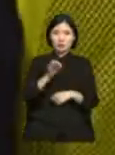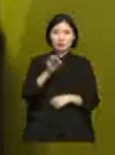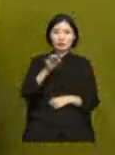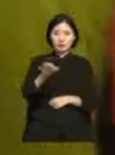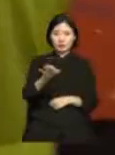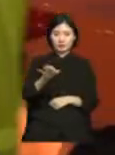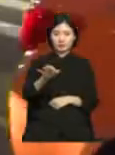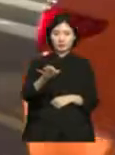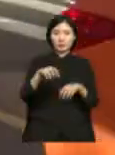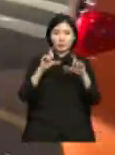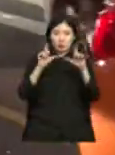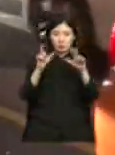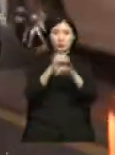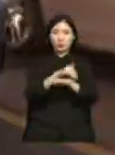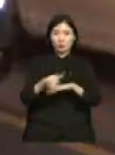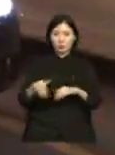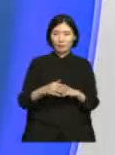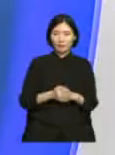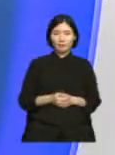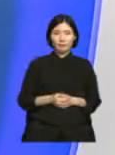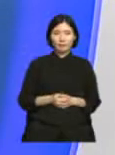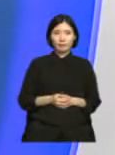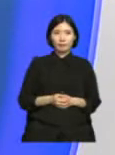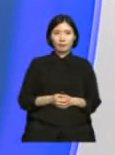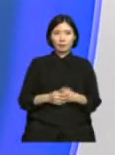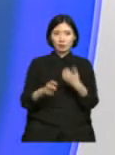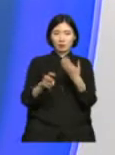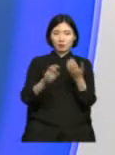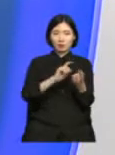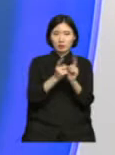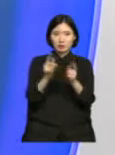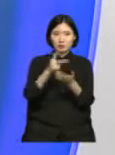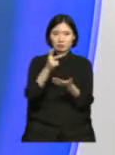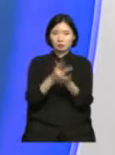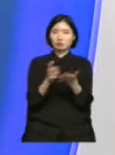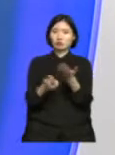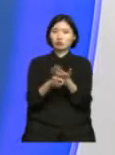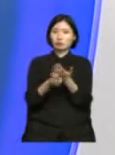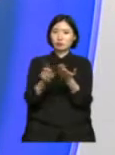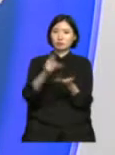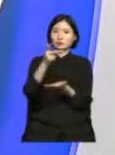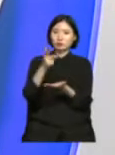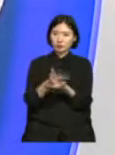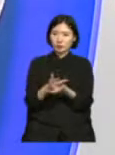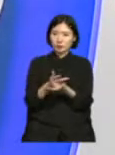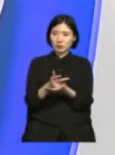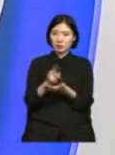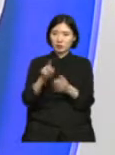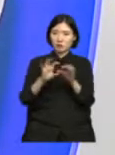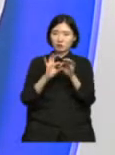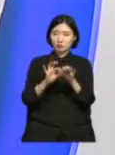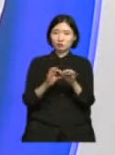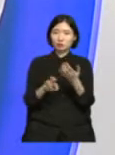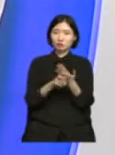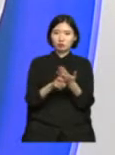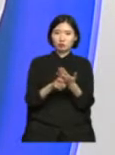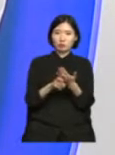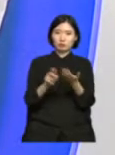해당 자치구에 통보할 예정인데요. 발레 파킹의 무분별한 불법 주정차, 이로 인한 교통